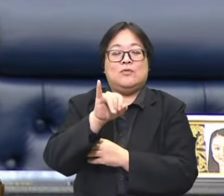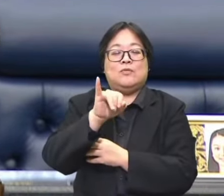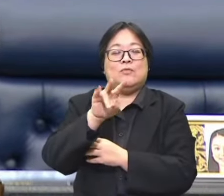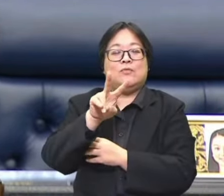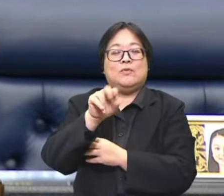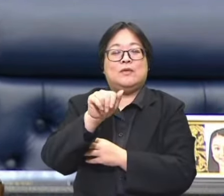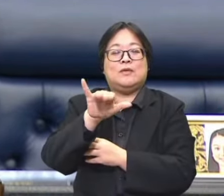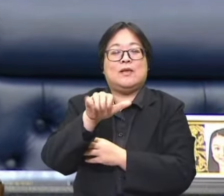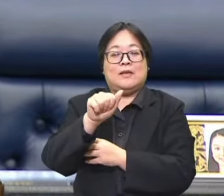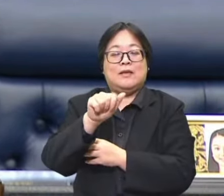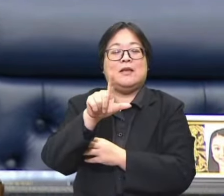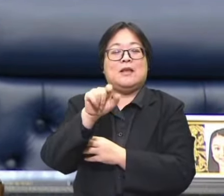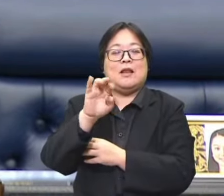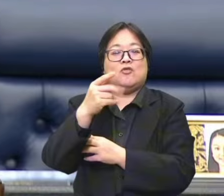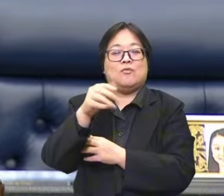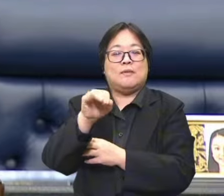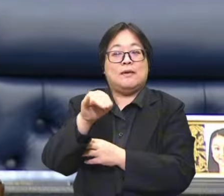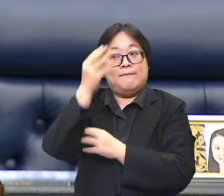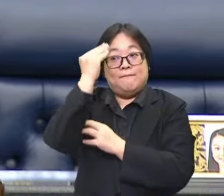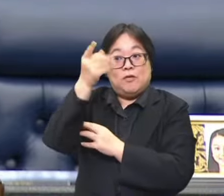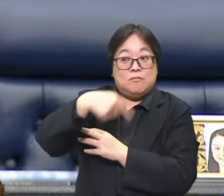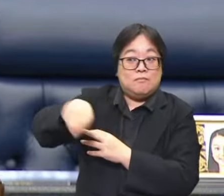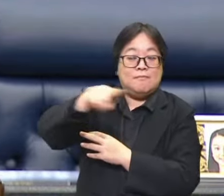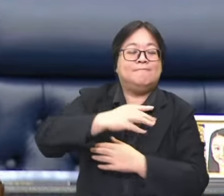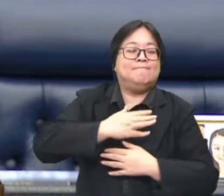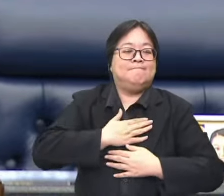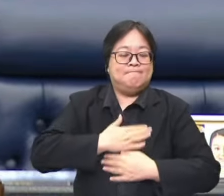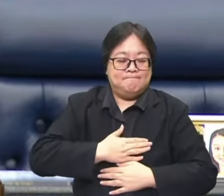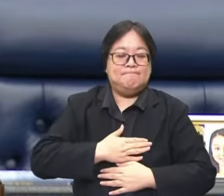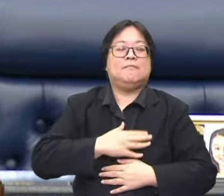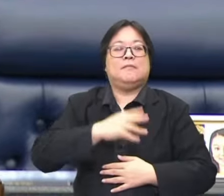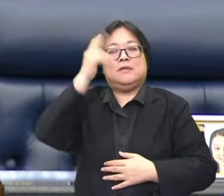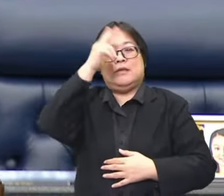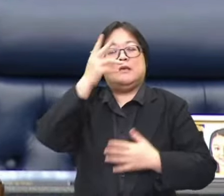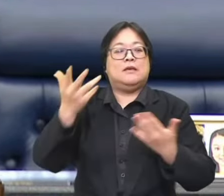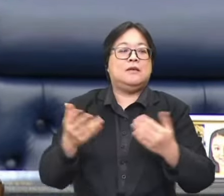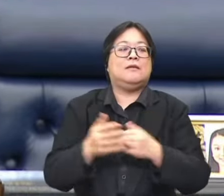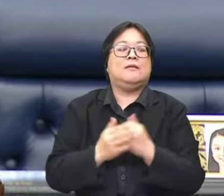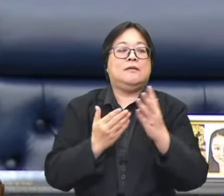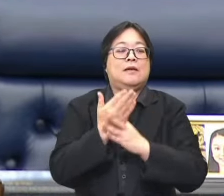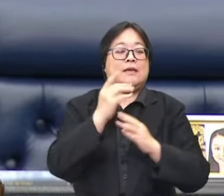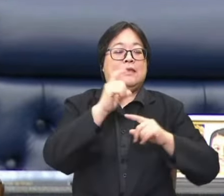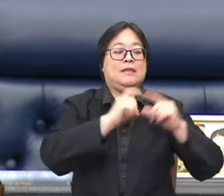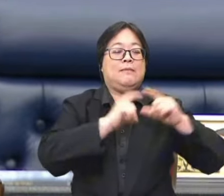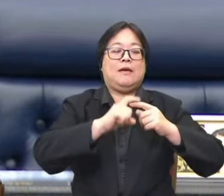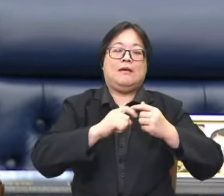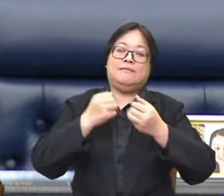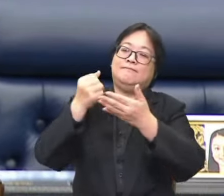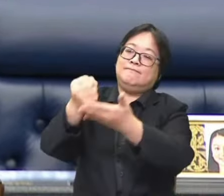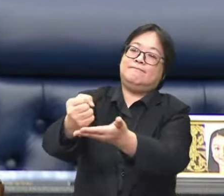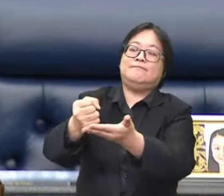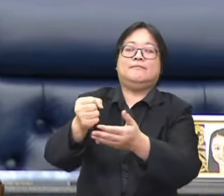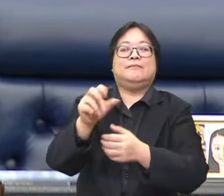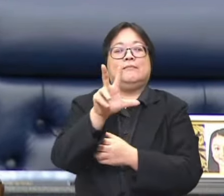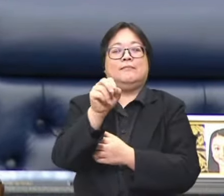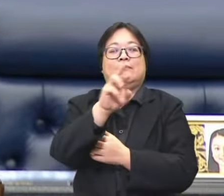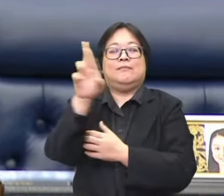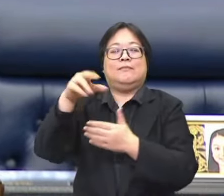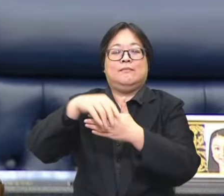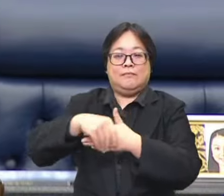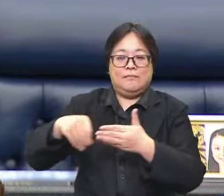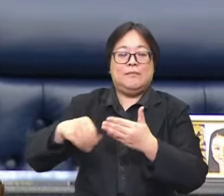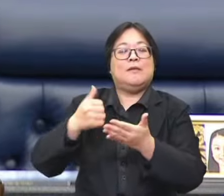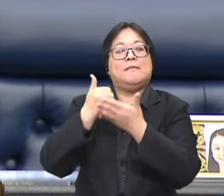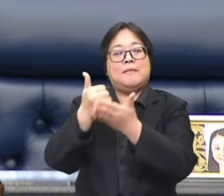Lakshmi, untuk makluman ahli yang berhormat, atas dasar keprihatinan, kerajaan melalui DBKL telah menyumbangkan sebanyak RM30,000